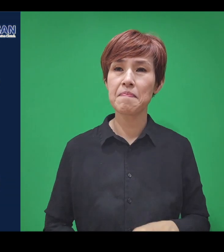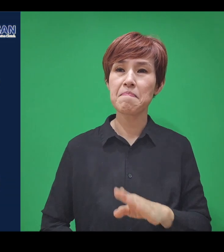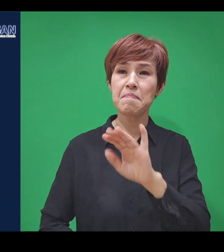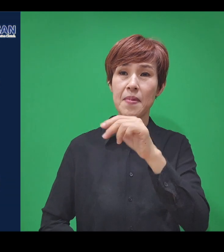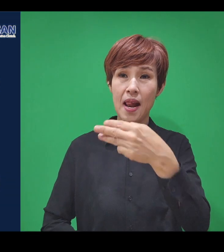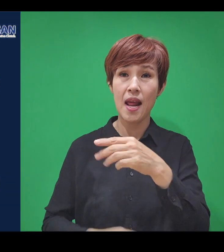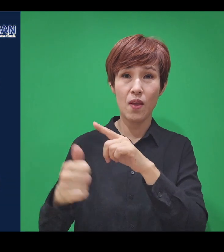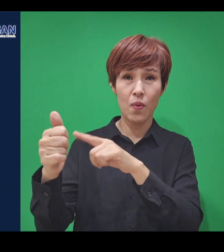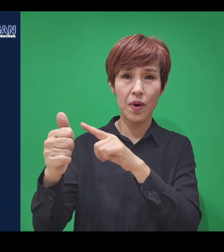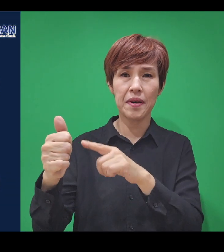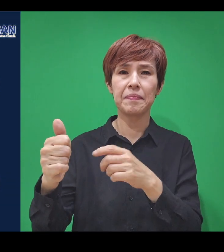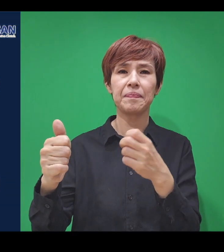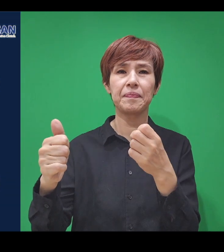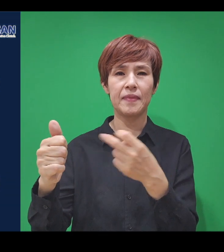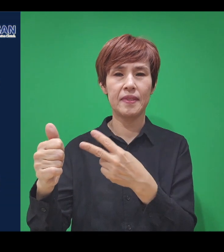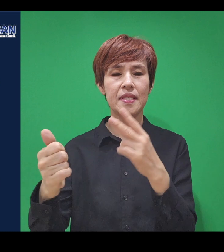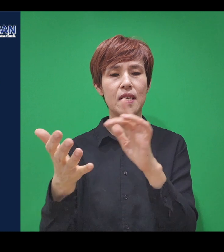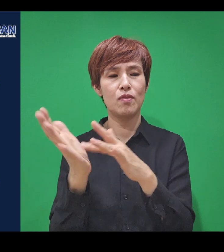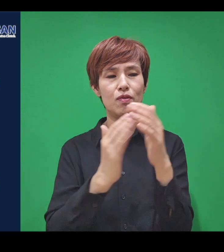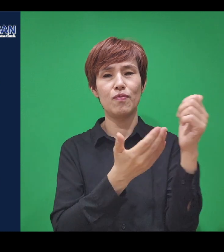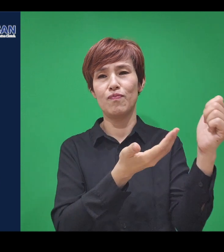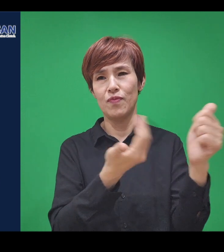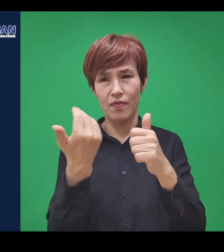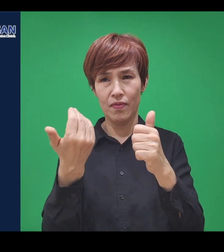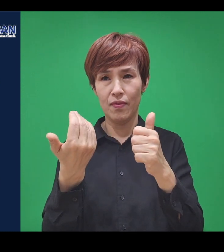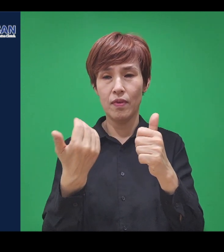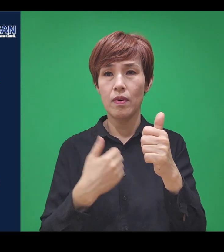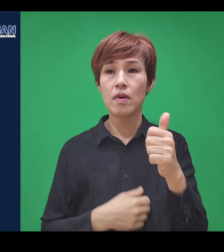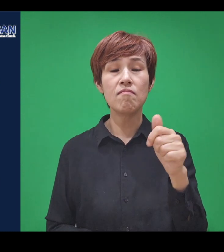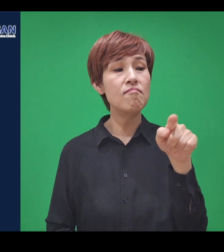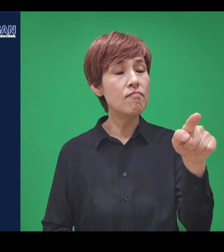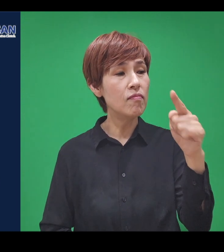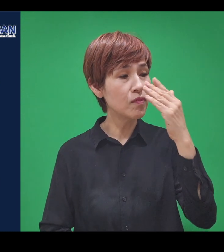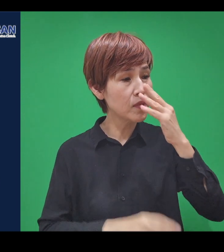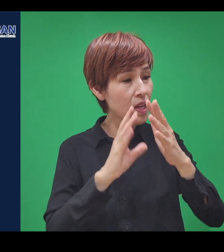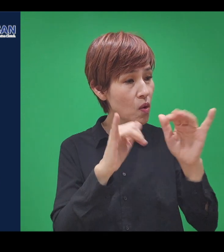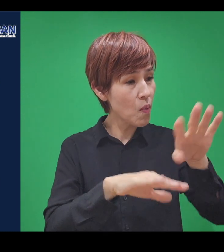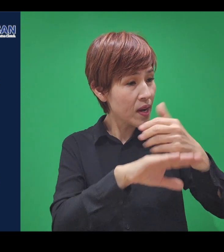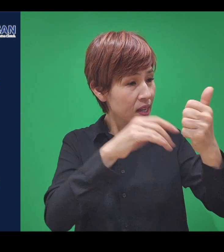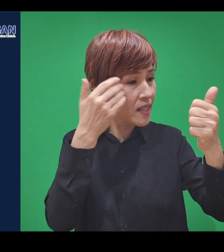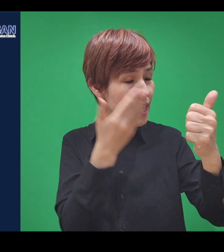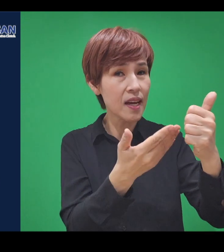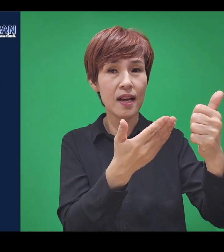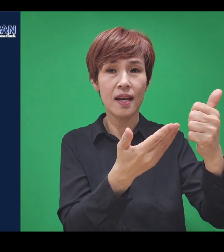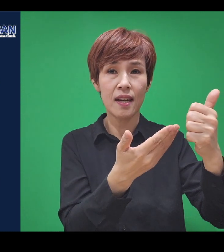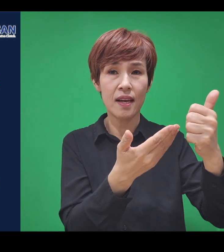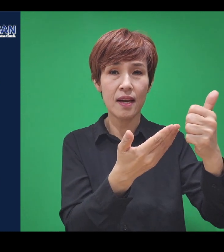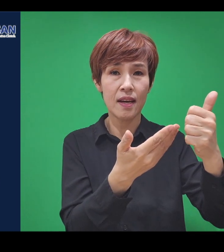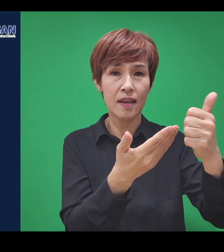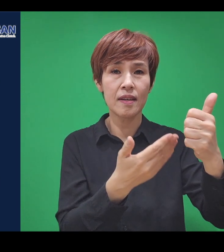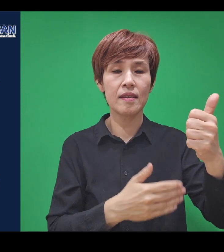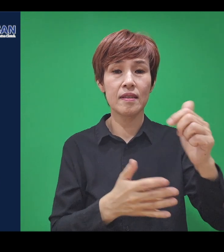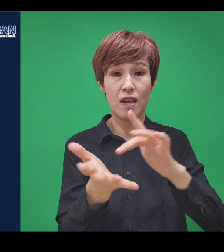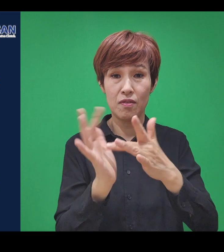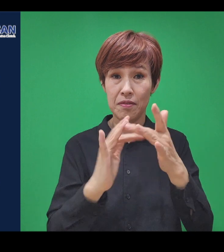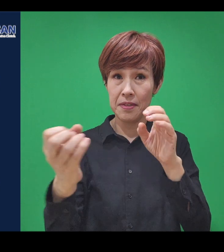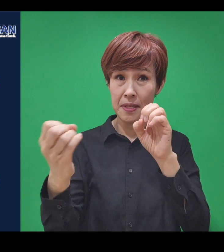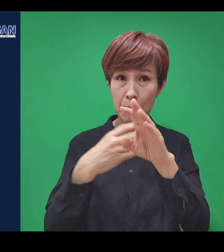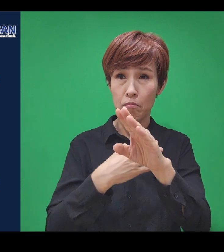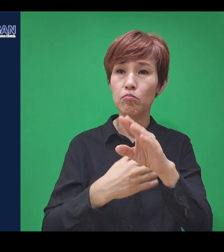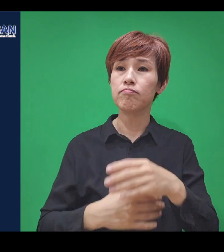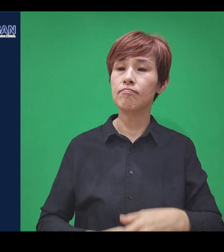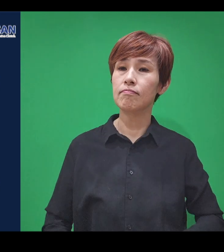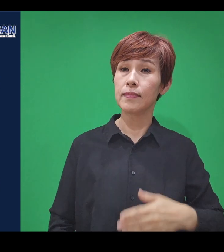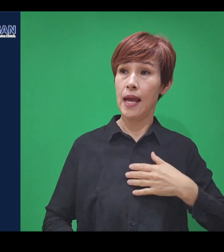빌라도가 다시 관정에 들어가 예수를 불러 이르되 네가 유대인의 왕이냐 이렇게 물었습니다. 예수께서